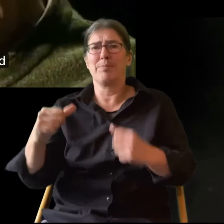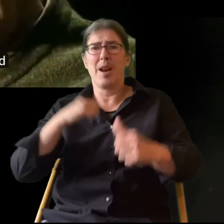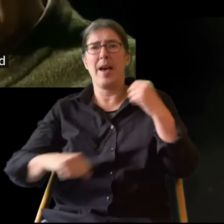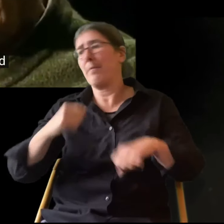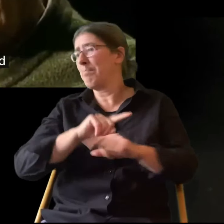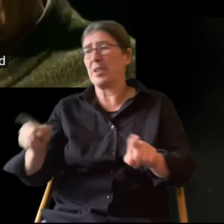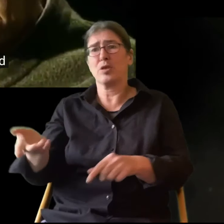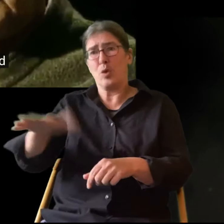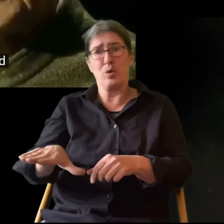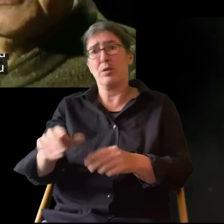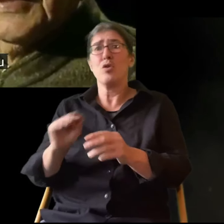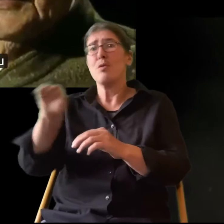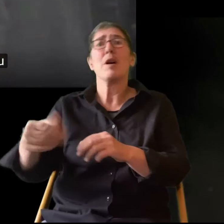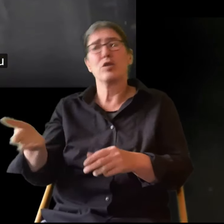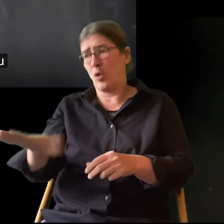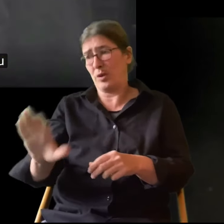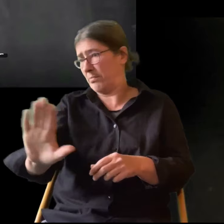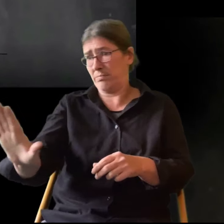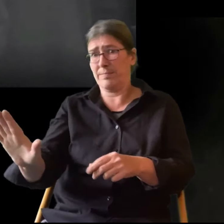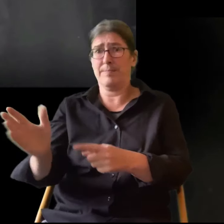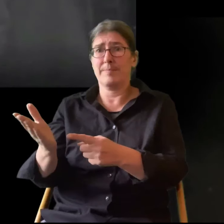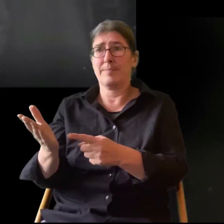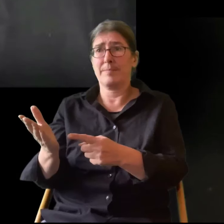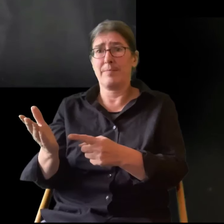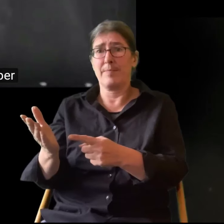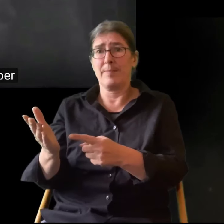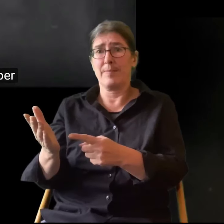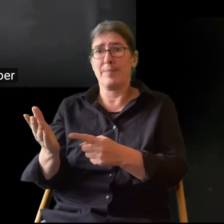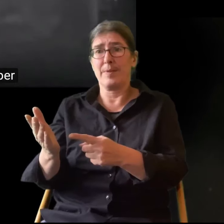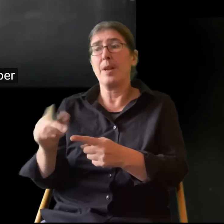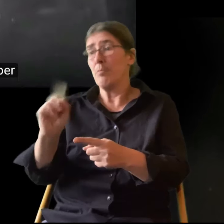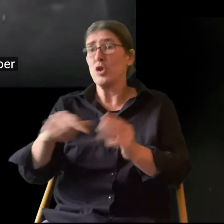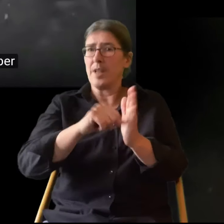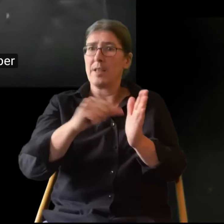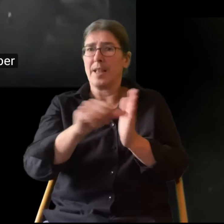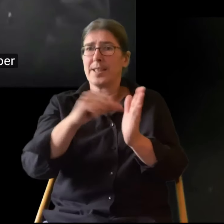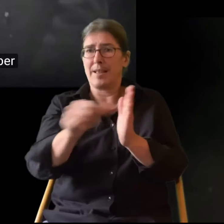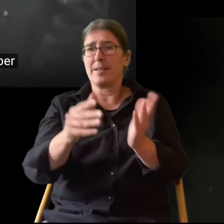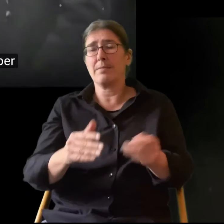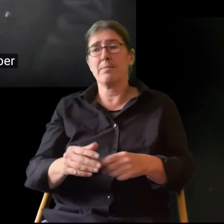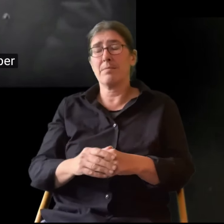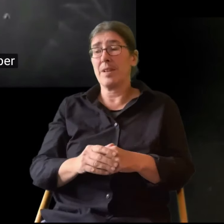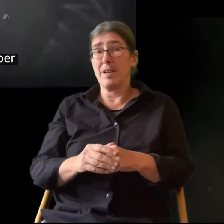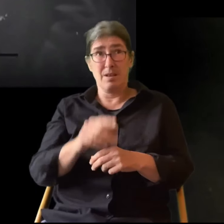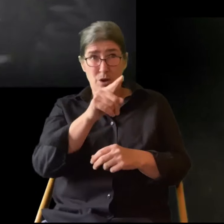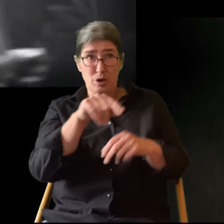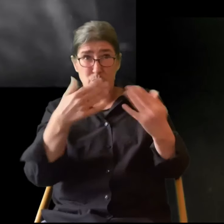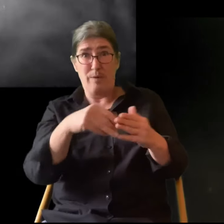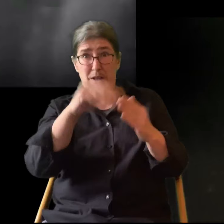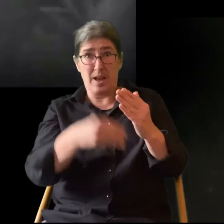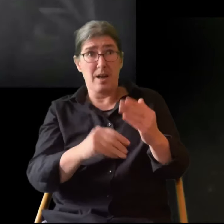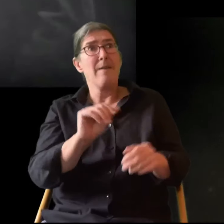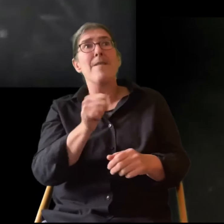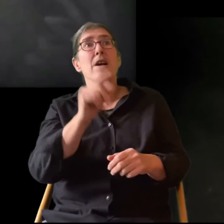also Tribut zu zahlen. Wer soll das unterschreiben? Darüber zerbricht die Regierung. Kanzler Scheidemann